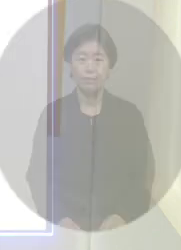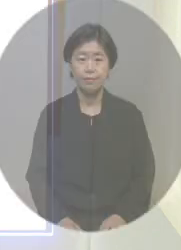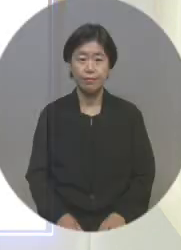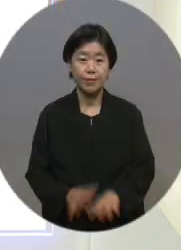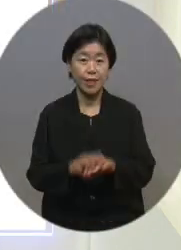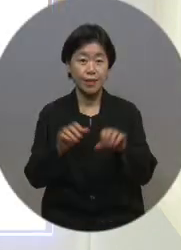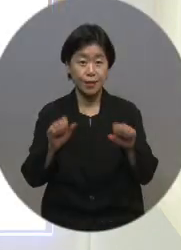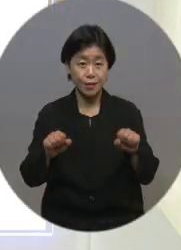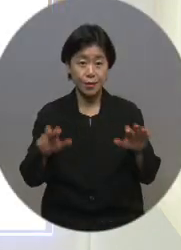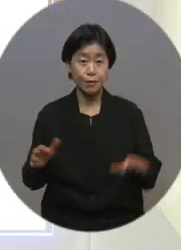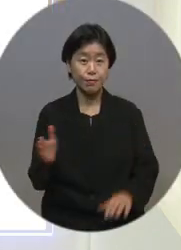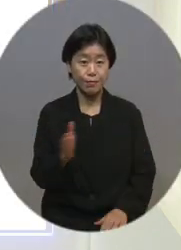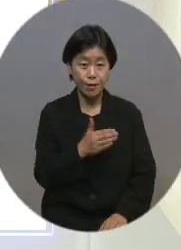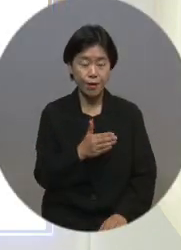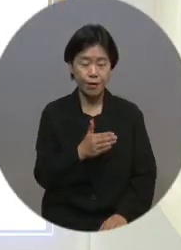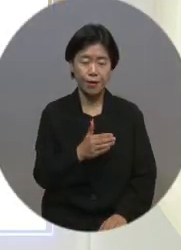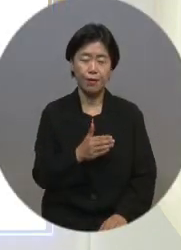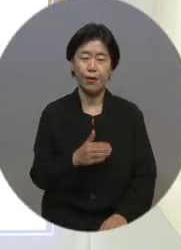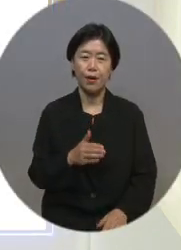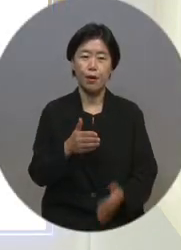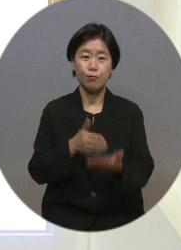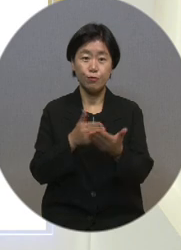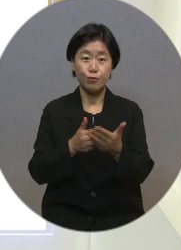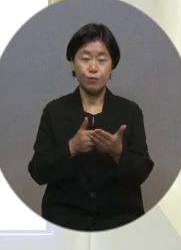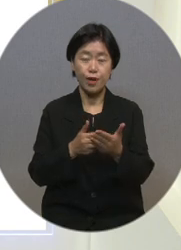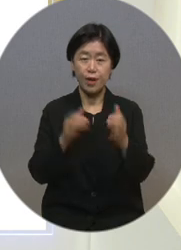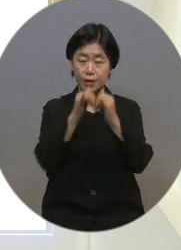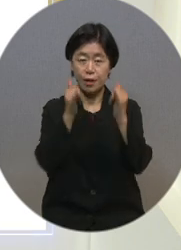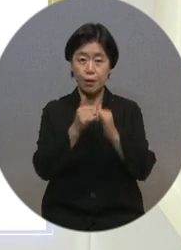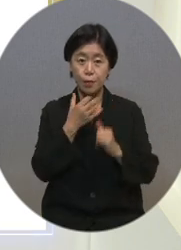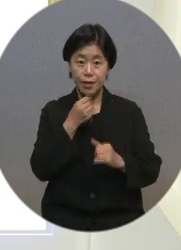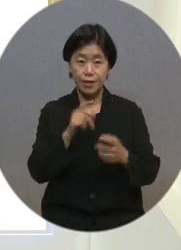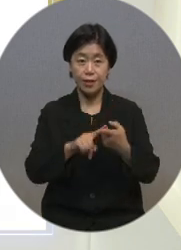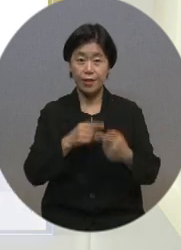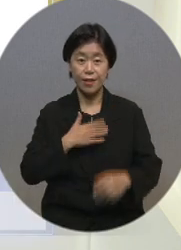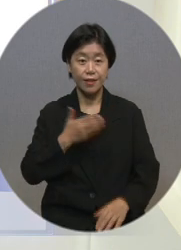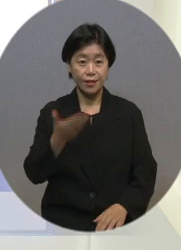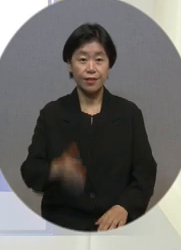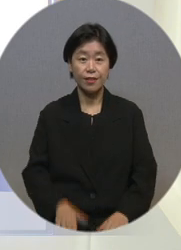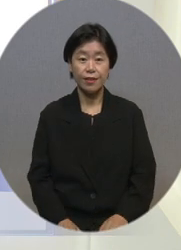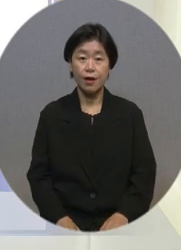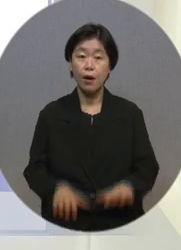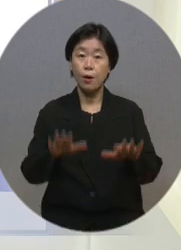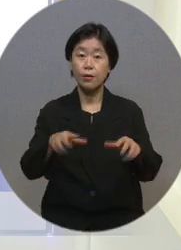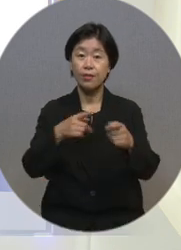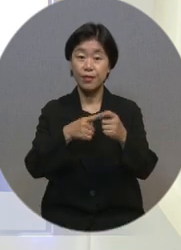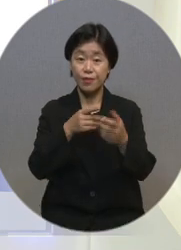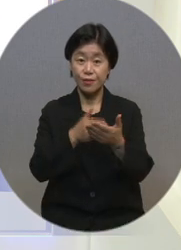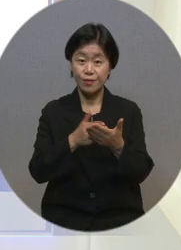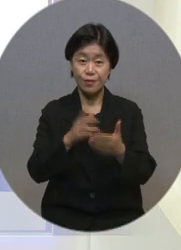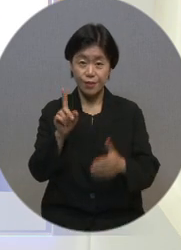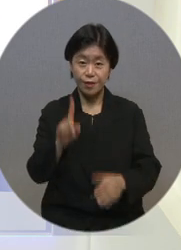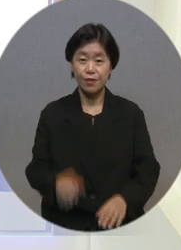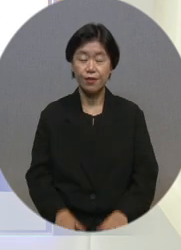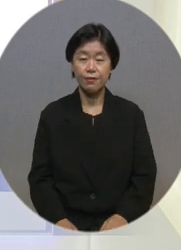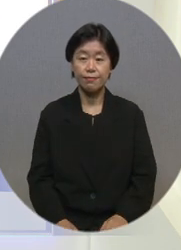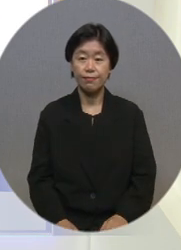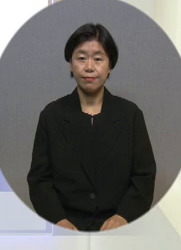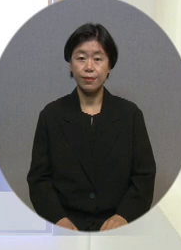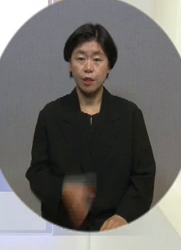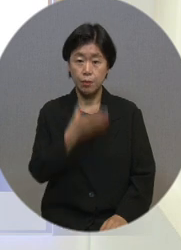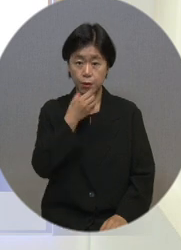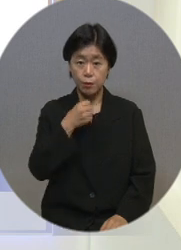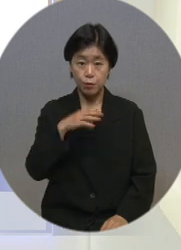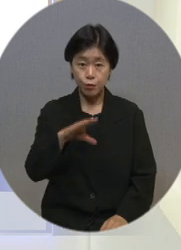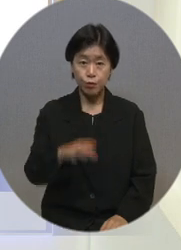안녕하세요 지금부터 웰페어 뉴스와 함께 사회복지의 이슈를 만나봅니다 오늘 첫 번째 기사입니다 아